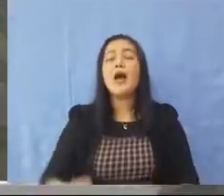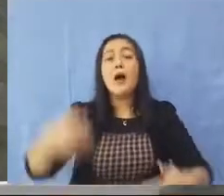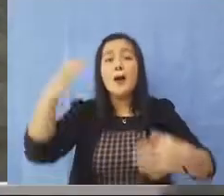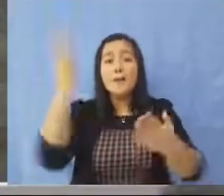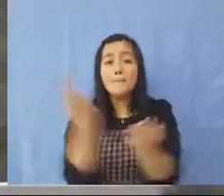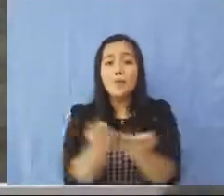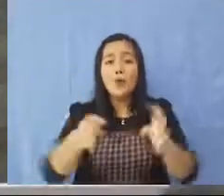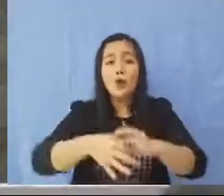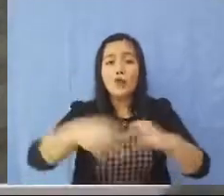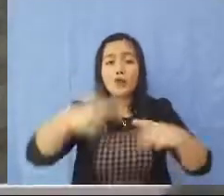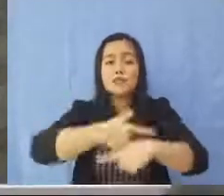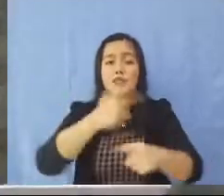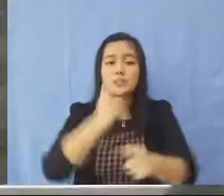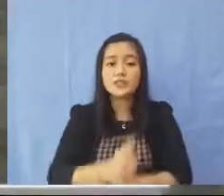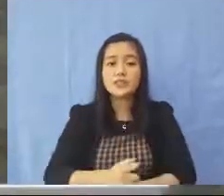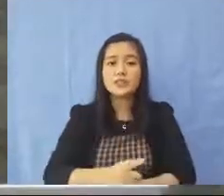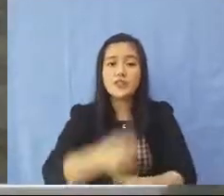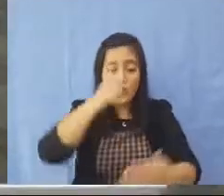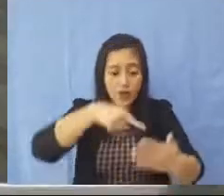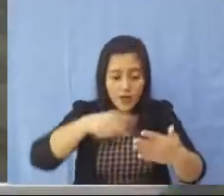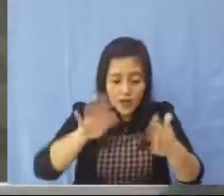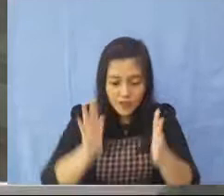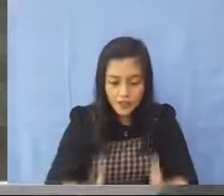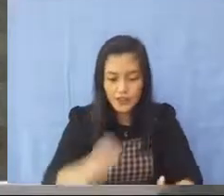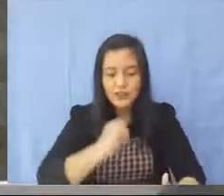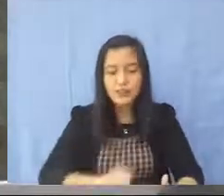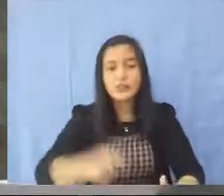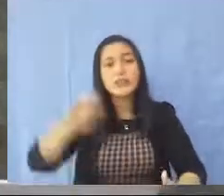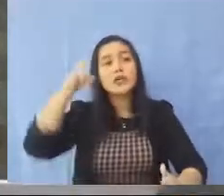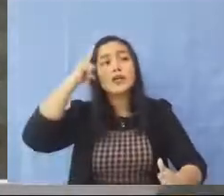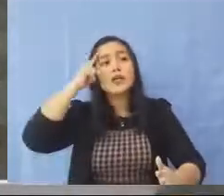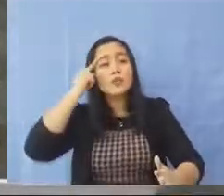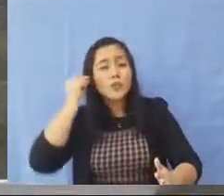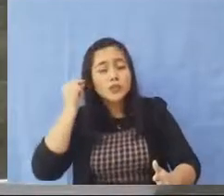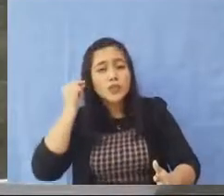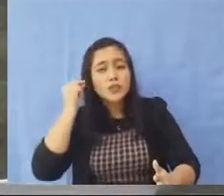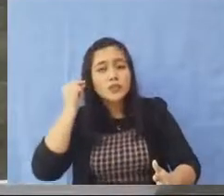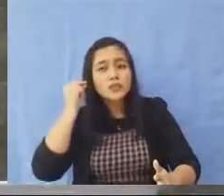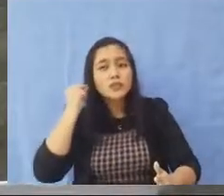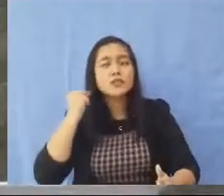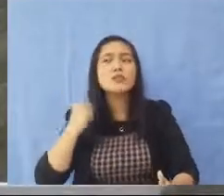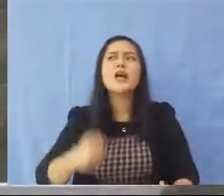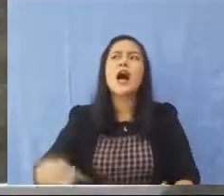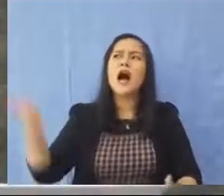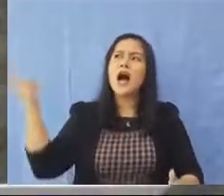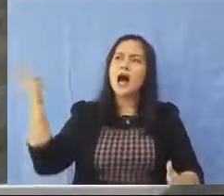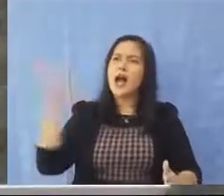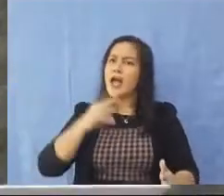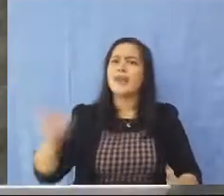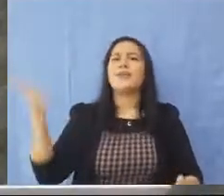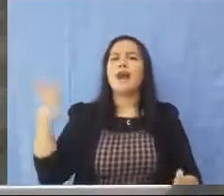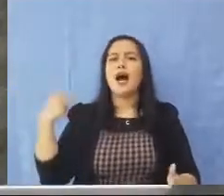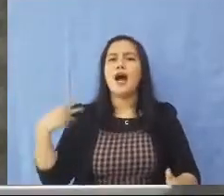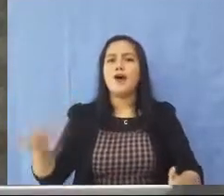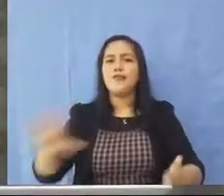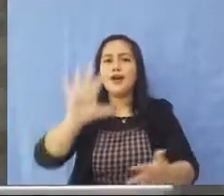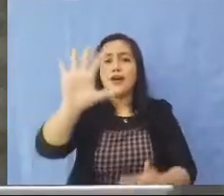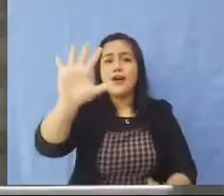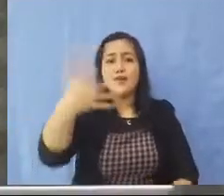of Genesis has 50 chapters. If you want to study the book of beginnings and origins, go to the book of